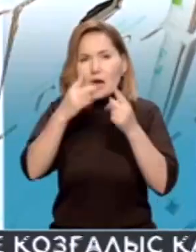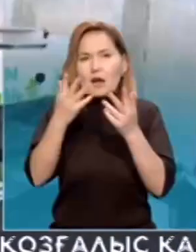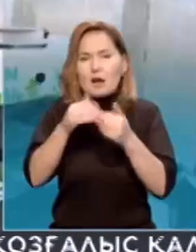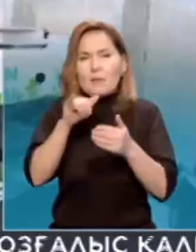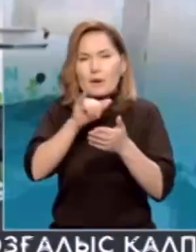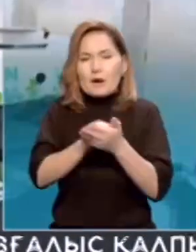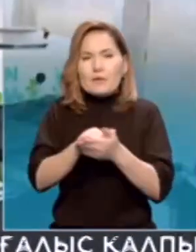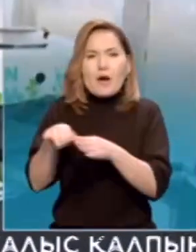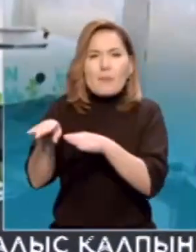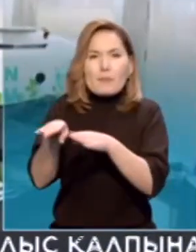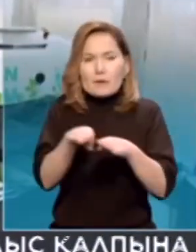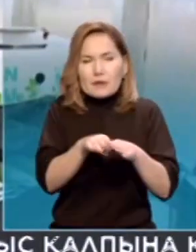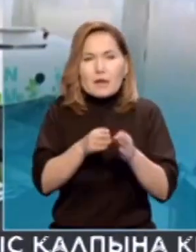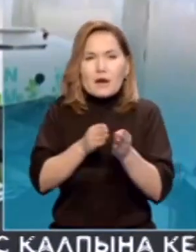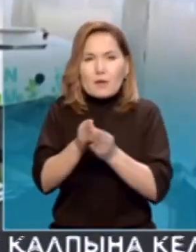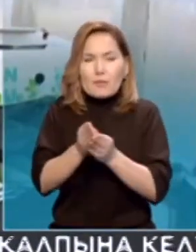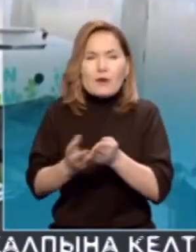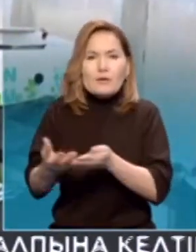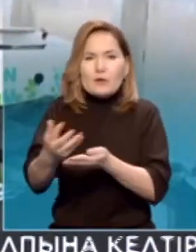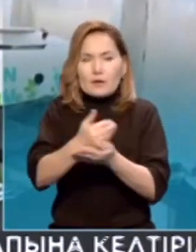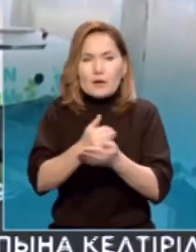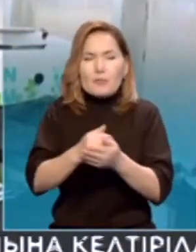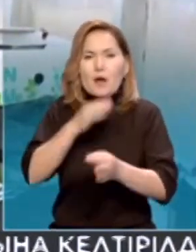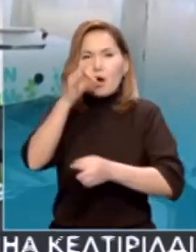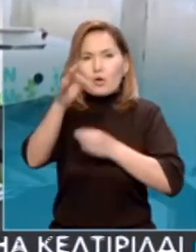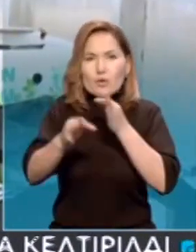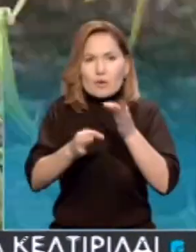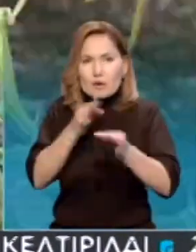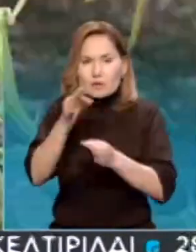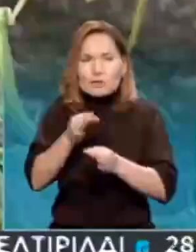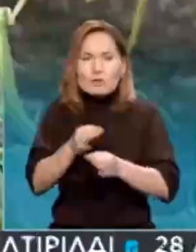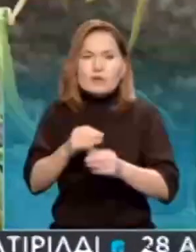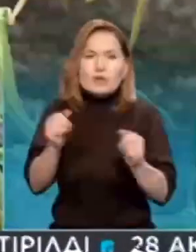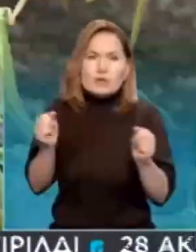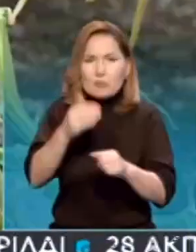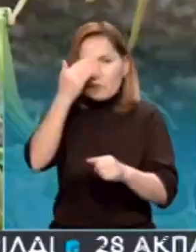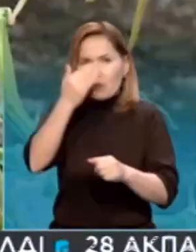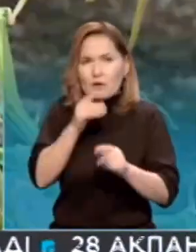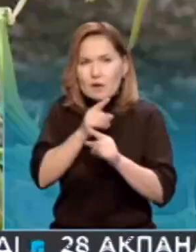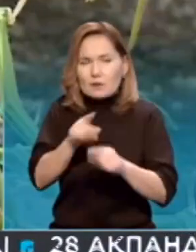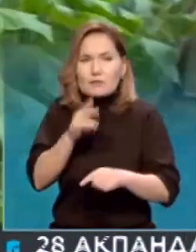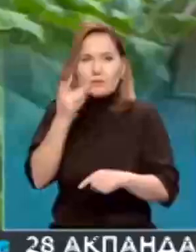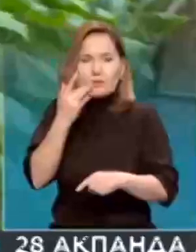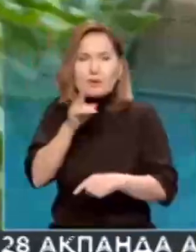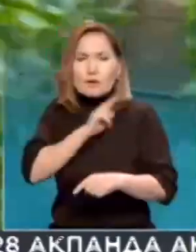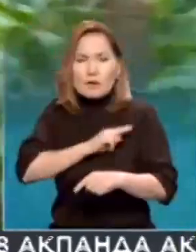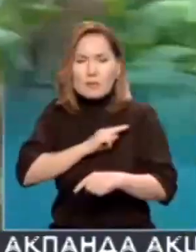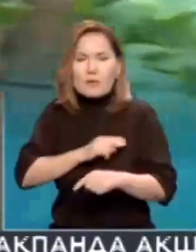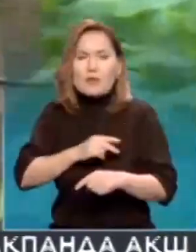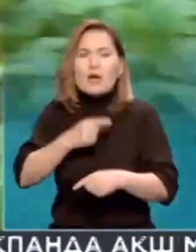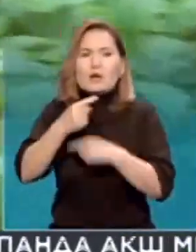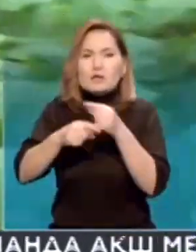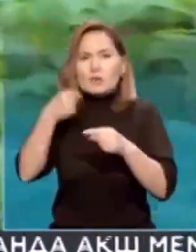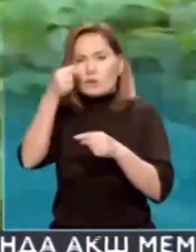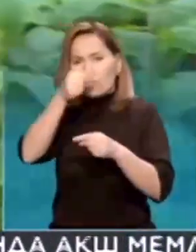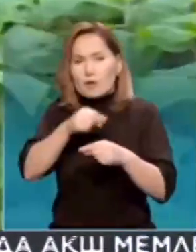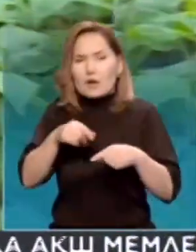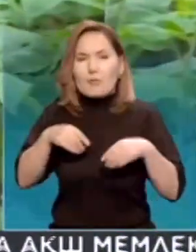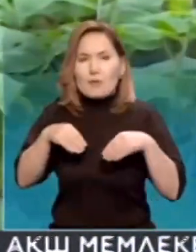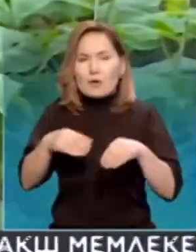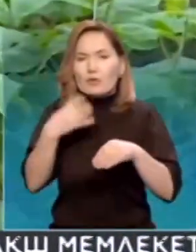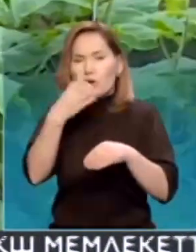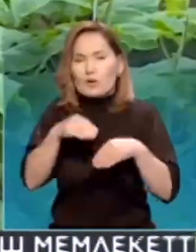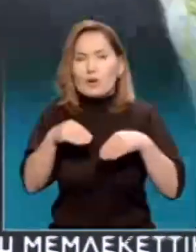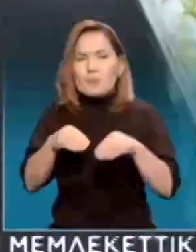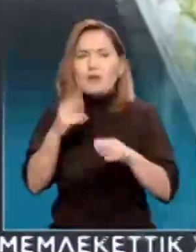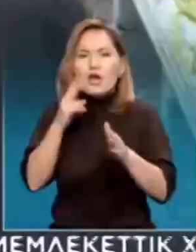осындай бір келкі өнім аламыз. Жылыжайымыз қысы жазы жұмыс істейді. Енді кәсіпкер қызанақ өсіруді қолға алмақ. Алдағы уақытта жылыжай санын арттырып,